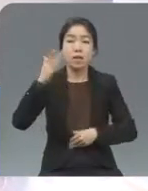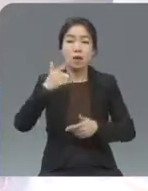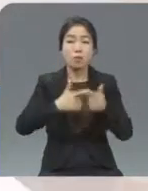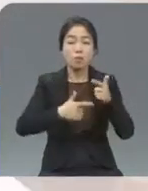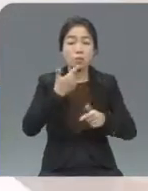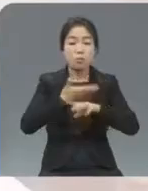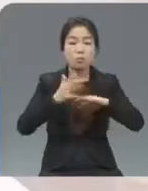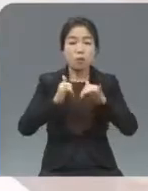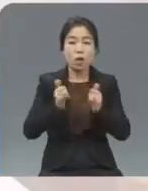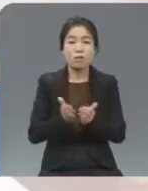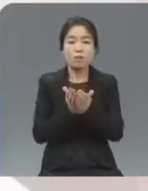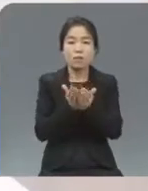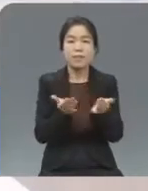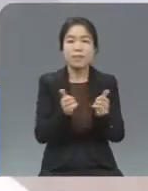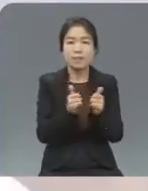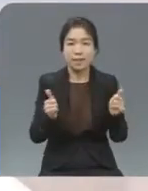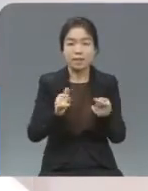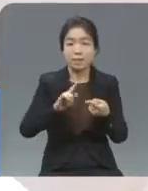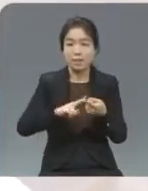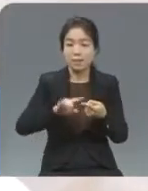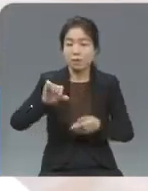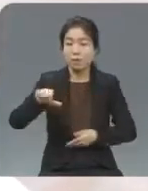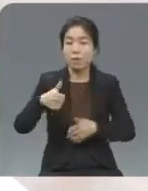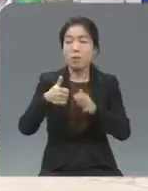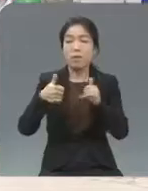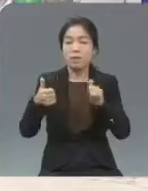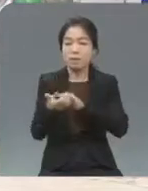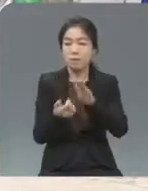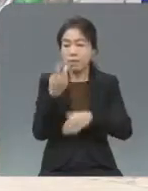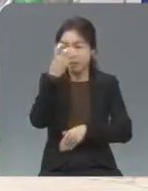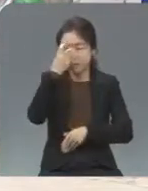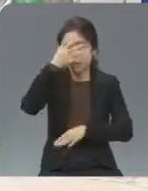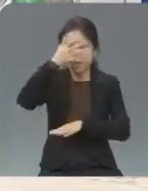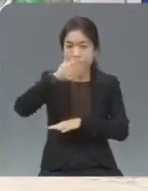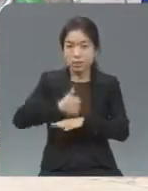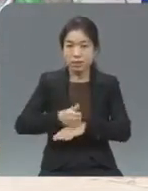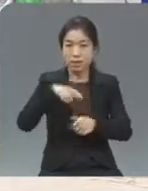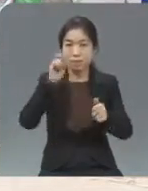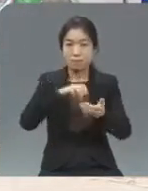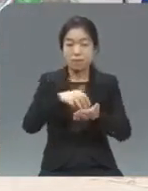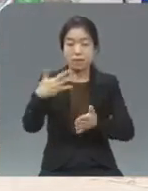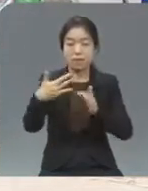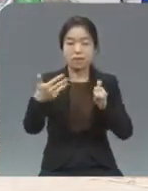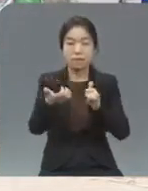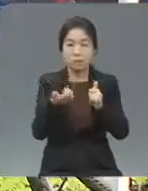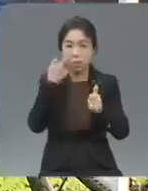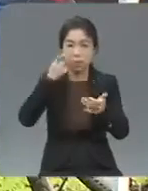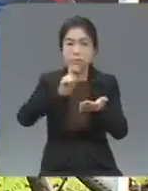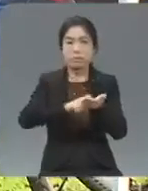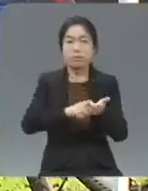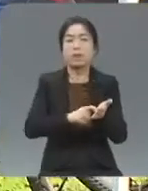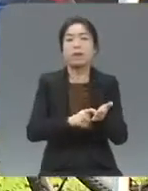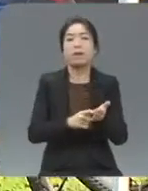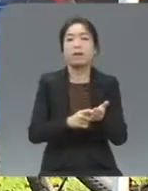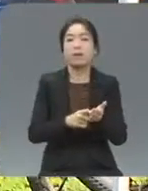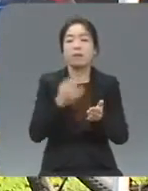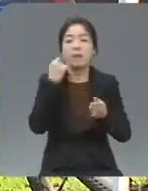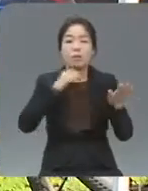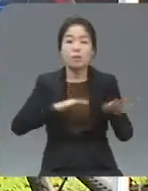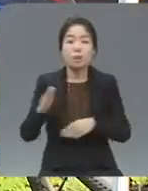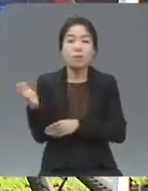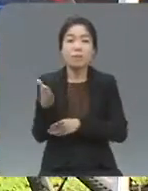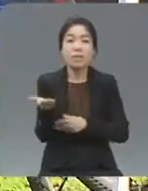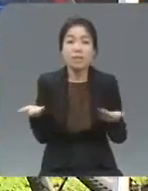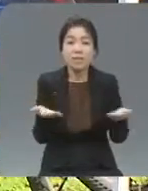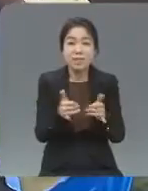목포 외국인 선원과 관련해 외국인 500여 명을 선제 검사한 결과 확진자 8명을 조기에 발견하는 등 수산업 종사자